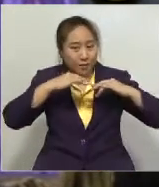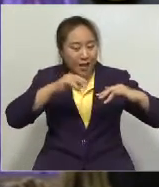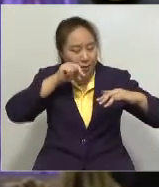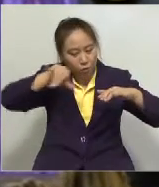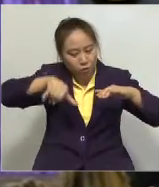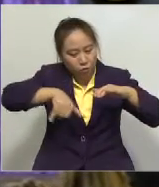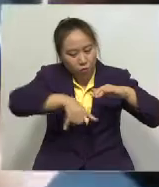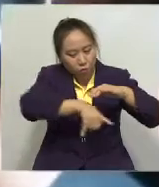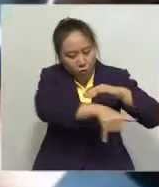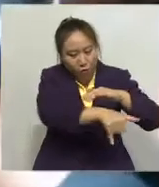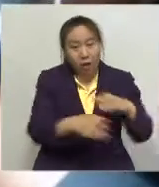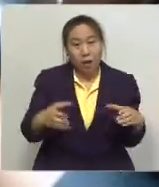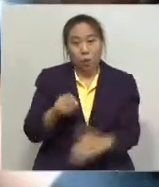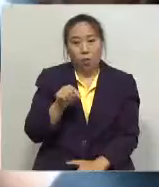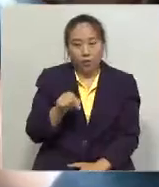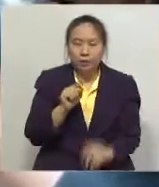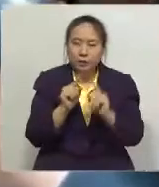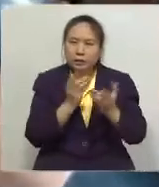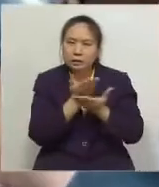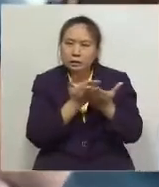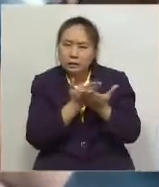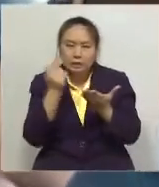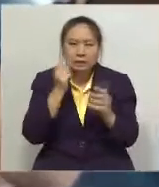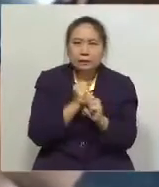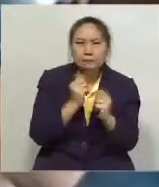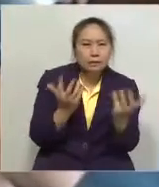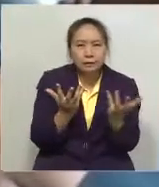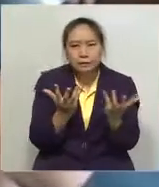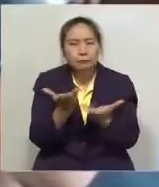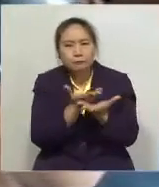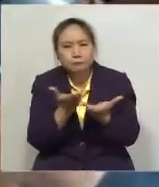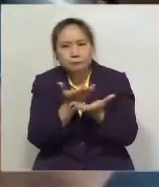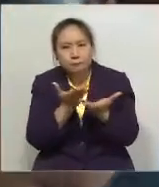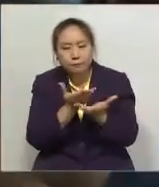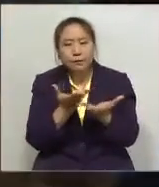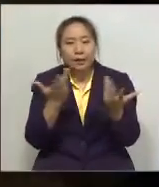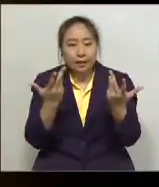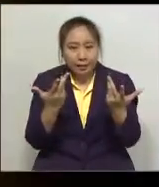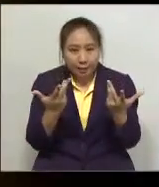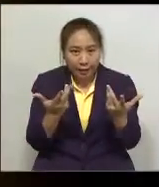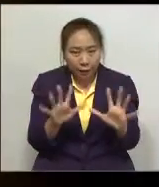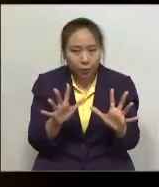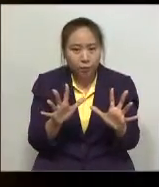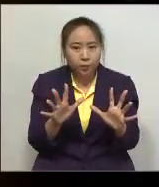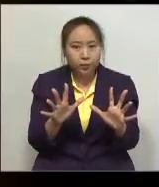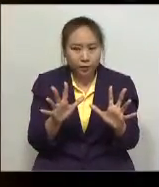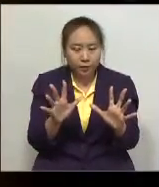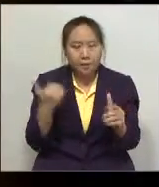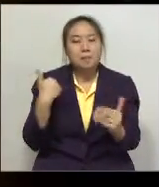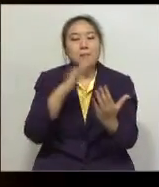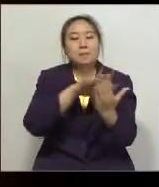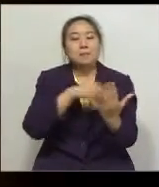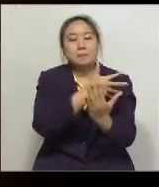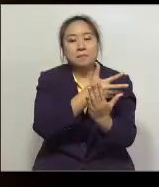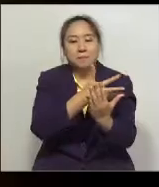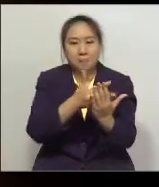ครับเราก็คุยกันว่าเราจะทำอย่างไรนะครับสุดท้ายแล้วเนี่ยเราก็ได้มีแ